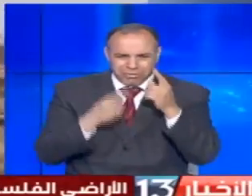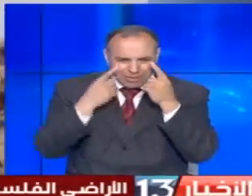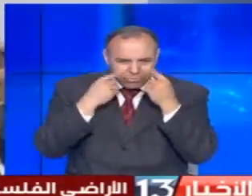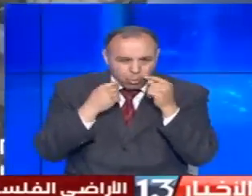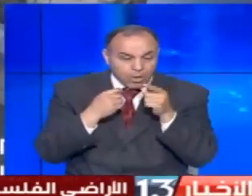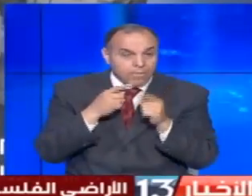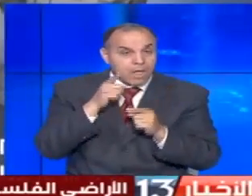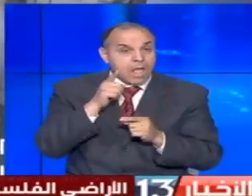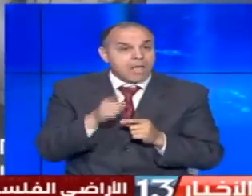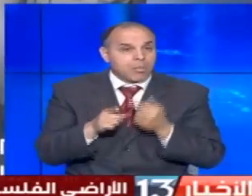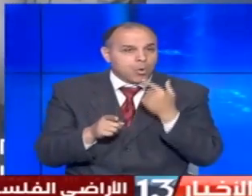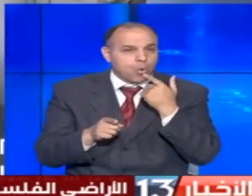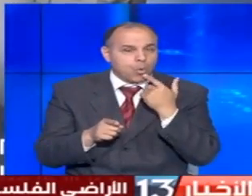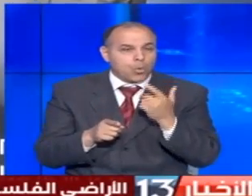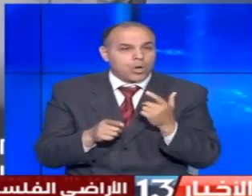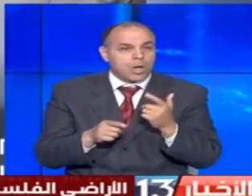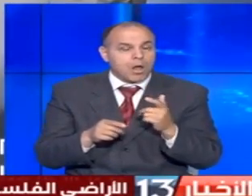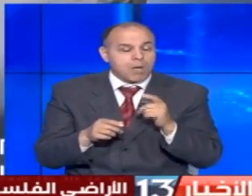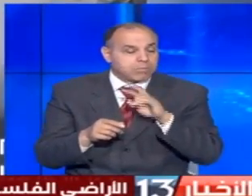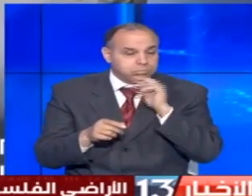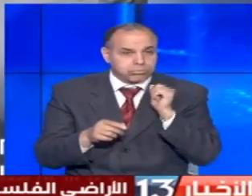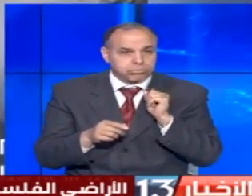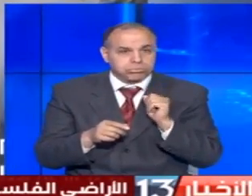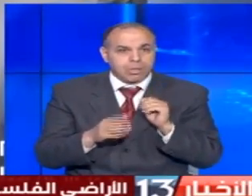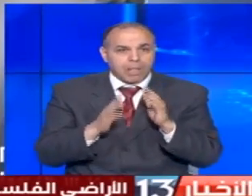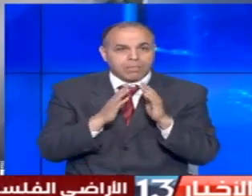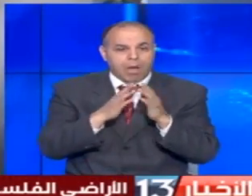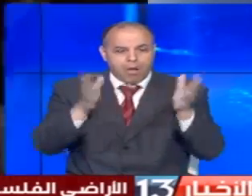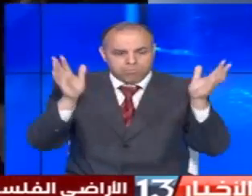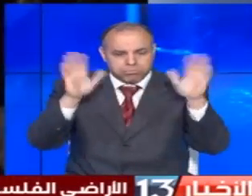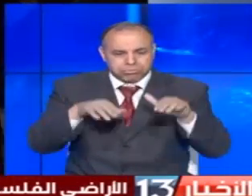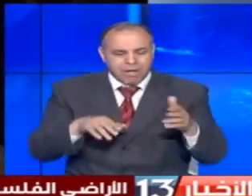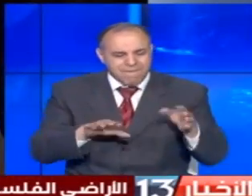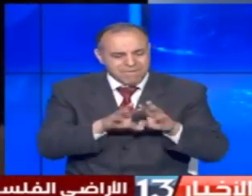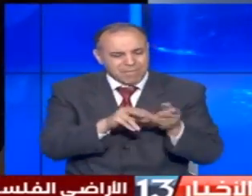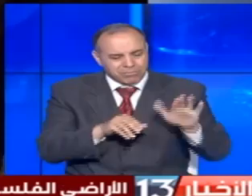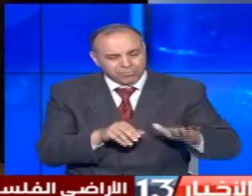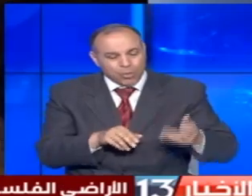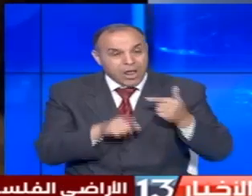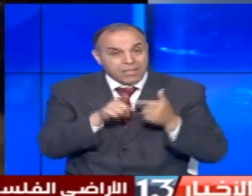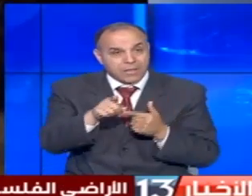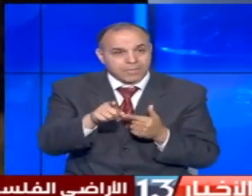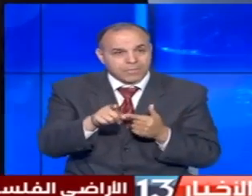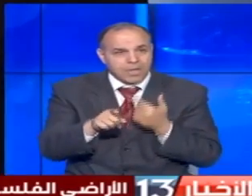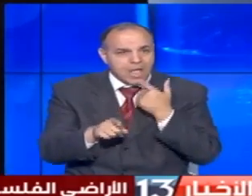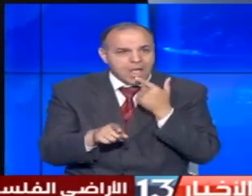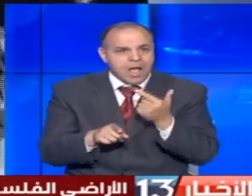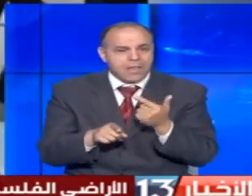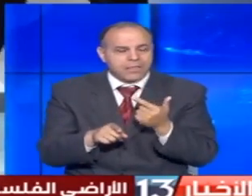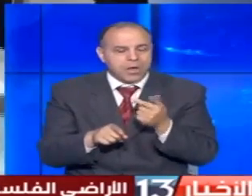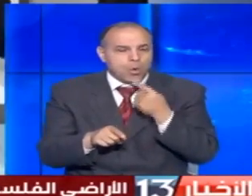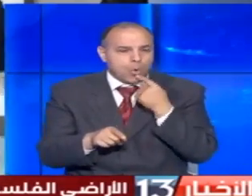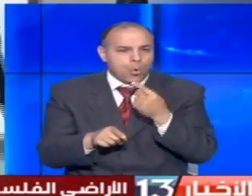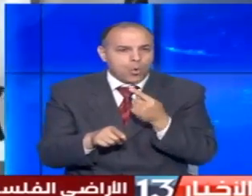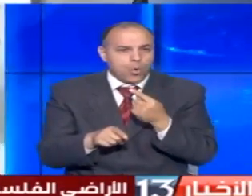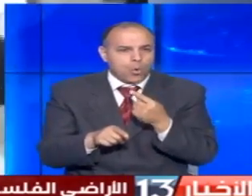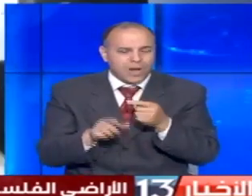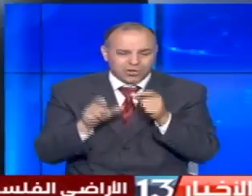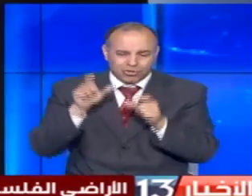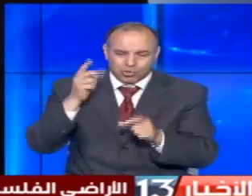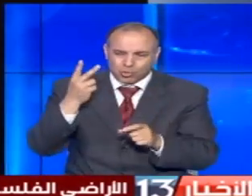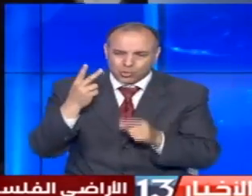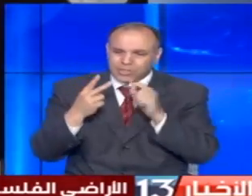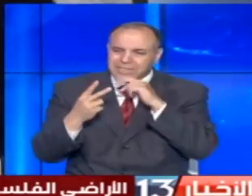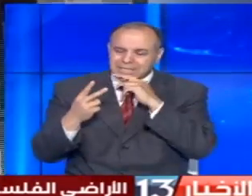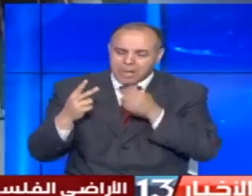بعدما عمدت قوات الاحتلال الى تفجير منزل عائله الشهيد عمر ابو ليلى الذي تزعم انه طعن مستوطنين